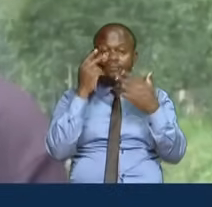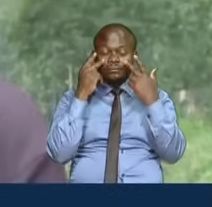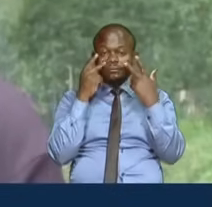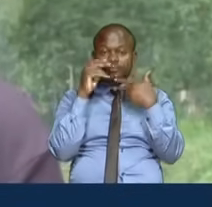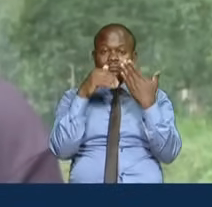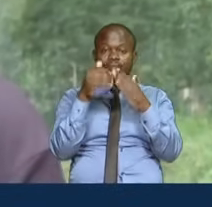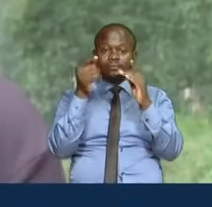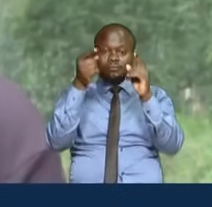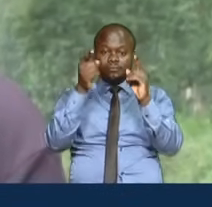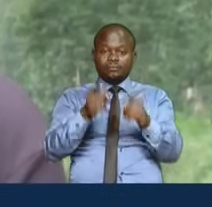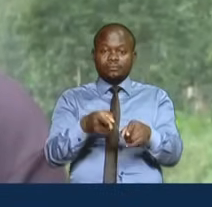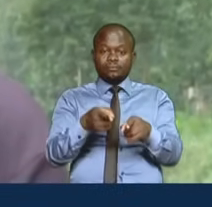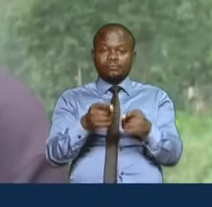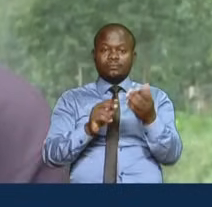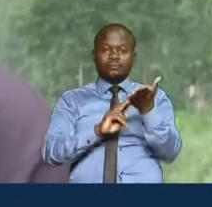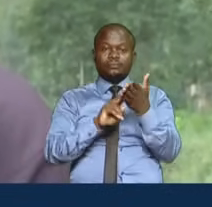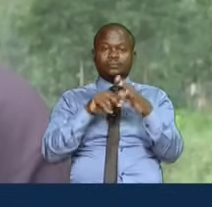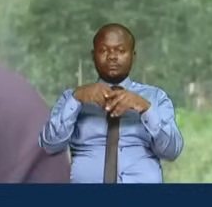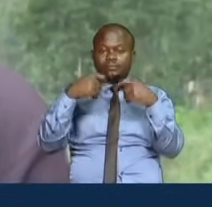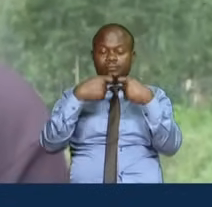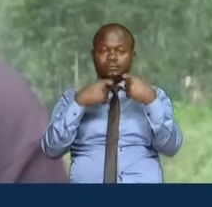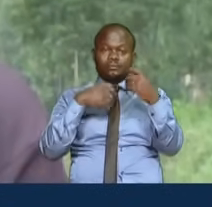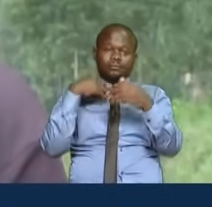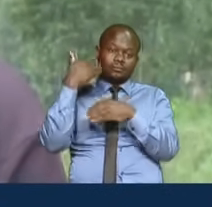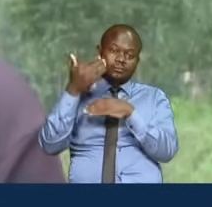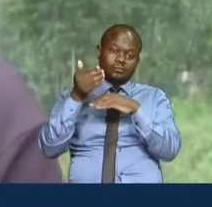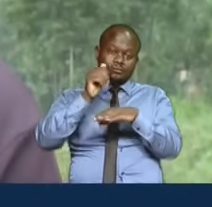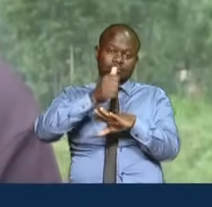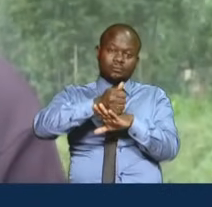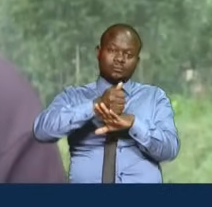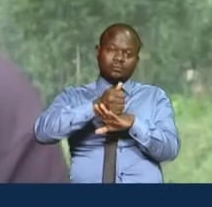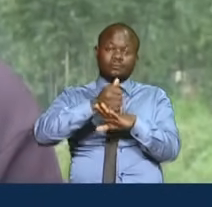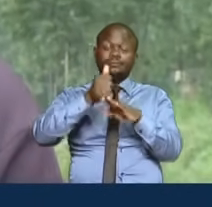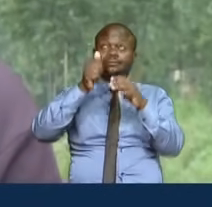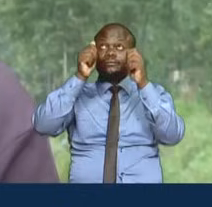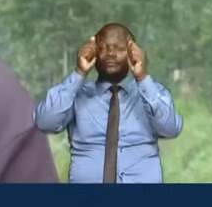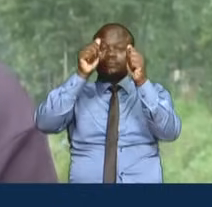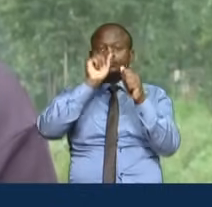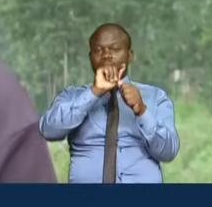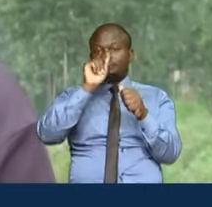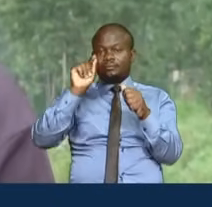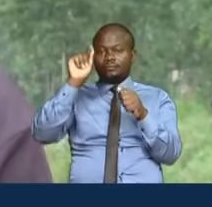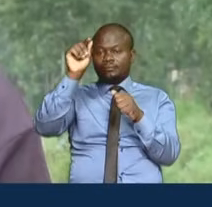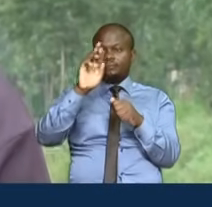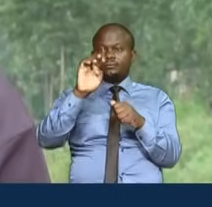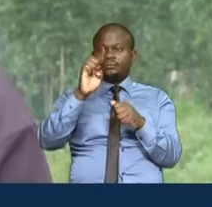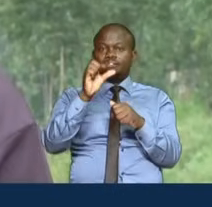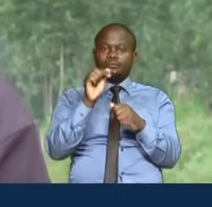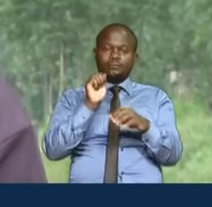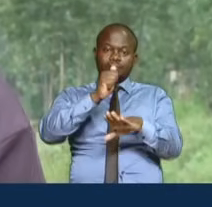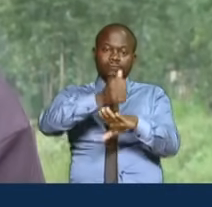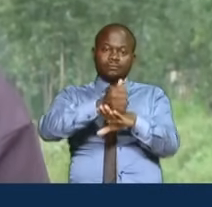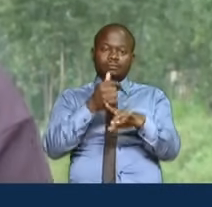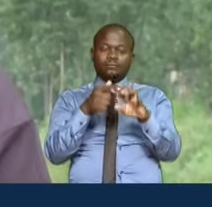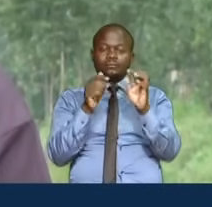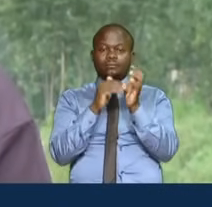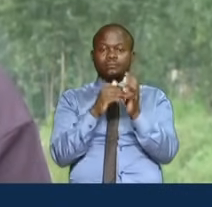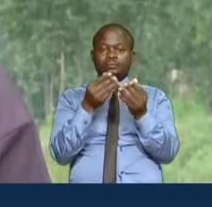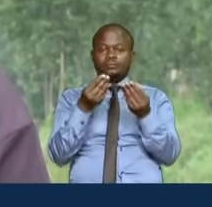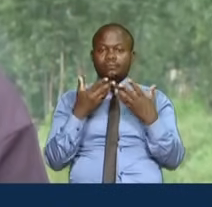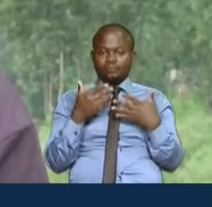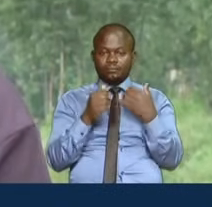hano twakuruje umuriro bakaza bakadushyiraho amakashi pawa, ni rega yadushyiriyeho